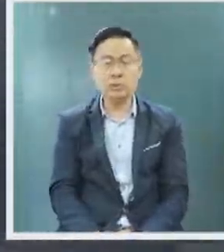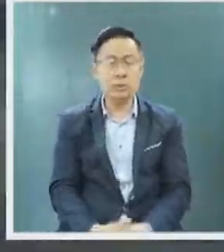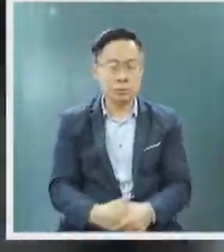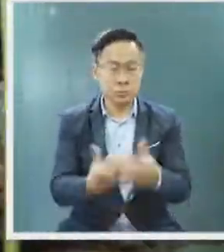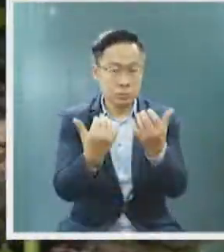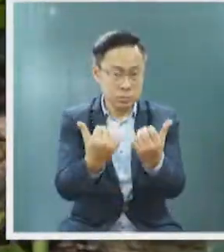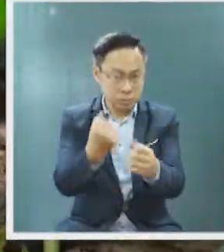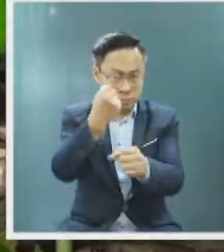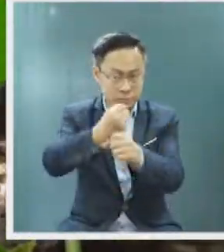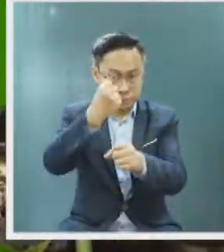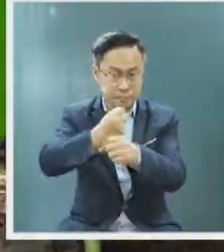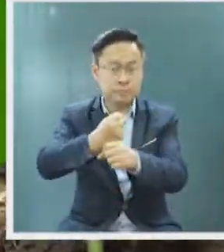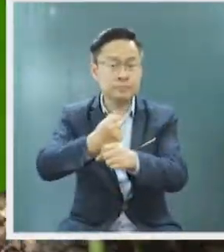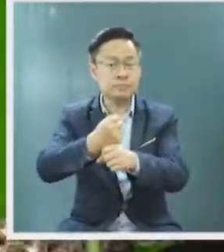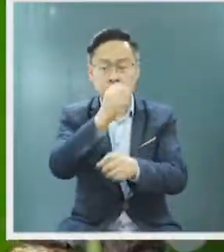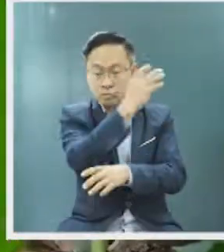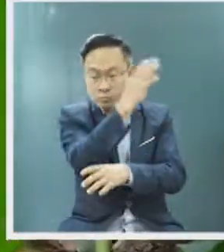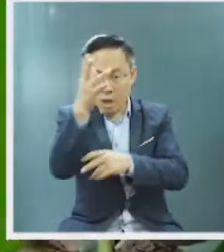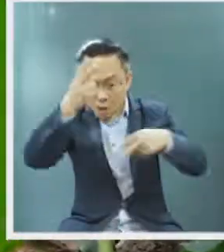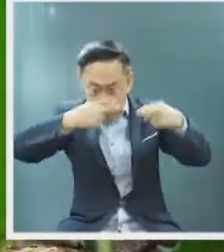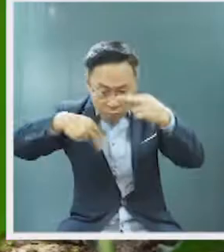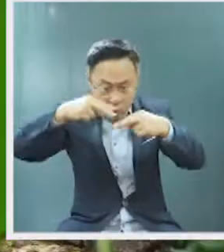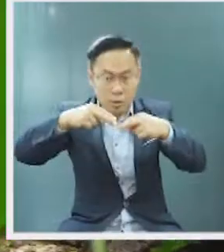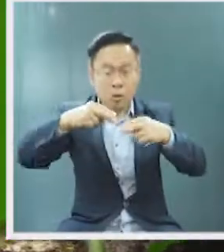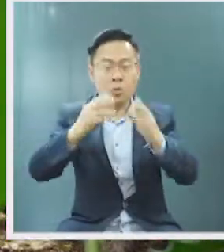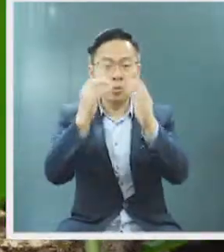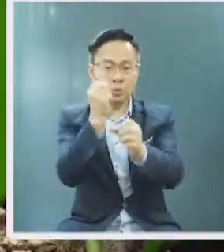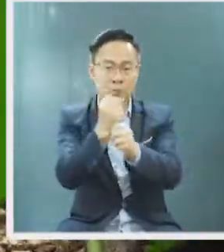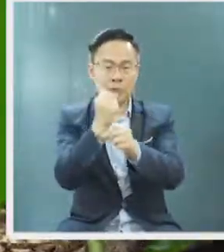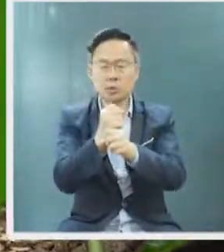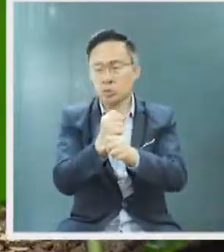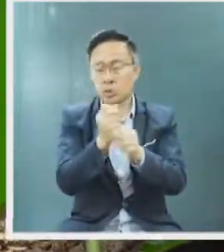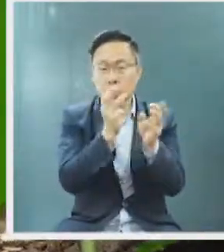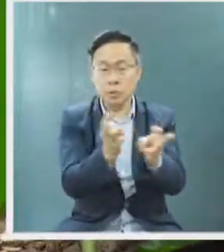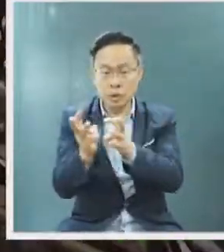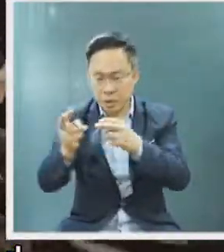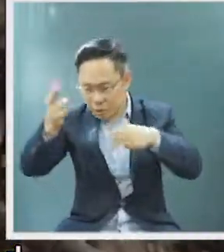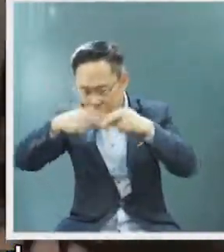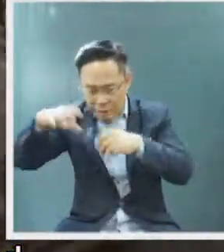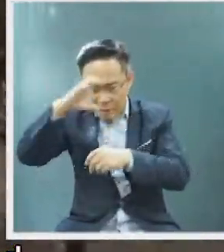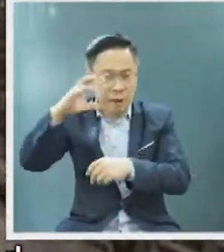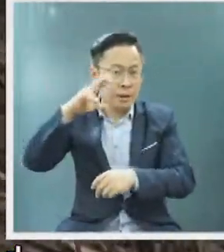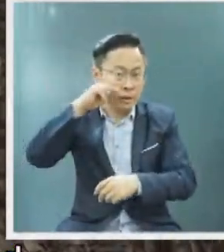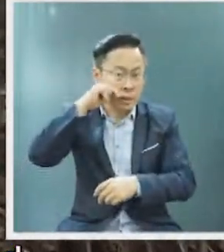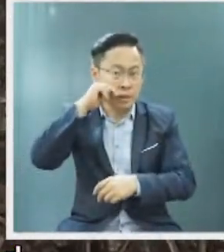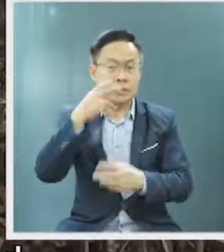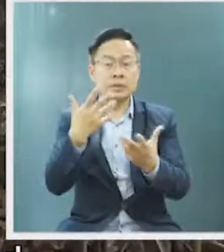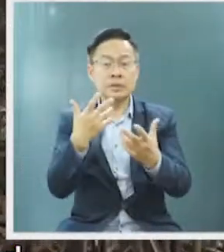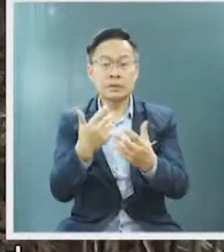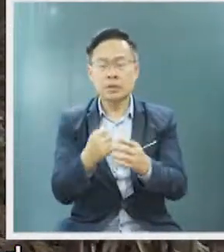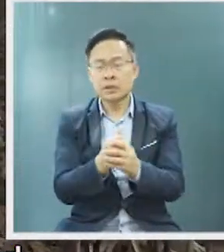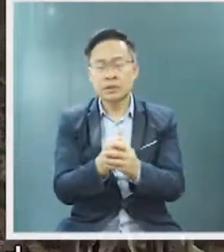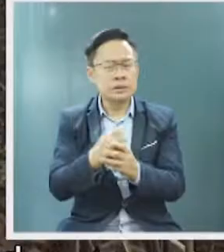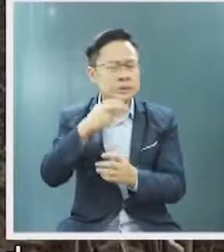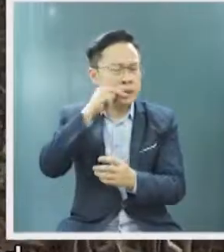นั่นจึงทำให้บางครั้งในการเดินป่าของเจ้าหน้าที่ต้องอ้อมเส้นทางเพื่อหาแหล่งน้ำหรืออาจต้องพึ่งพาน้ำ